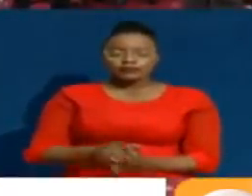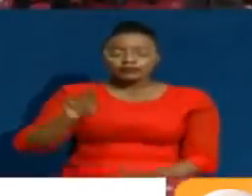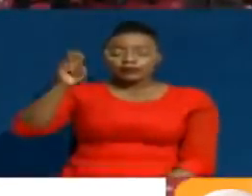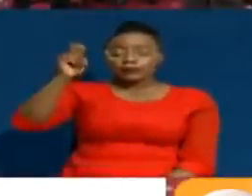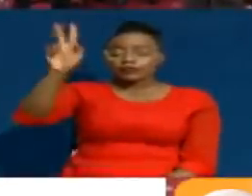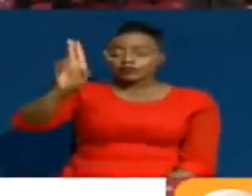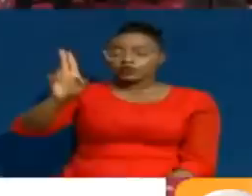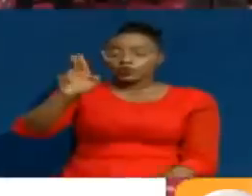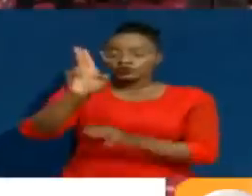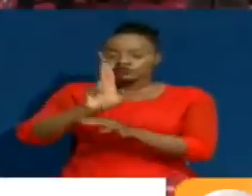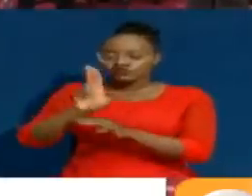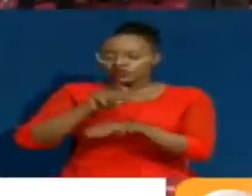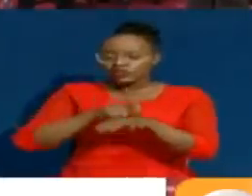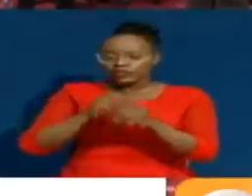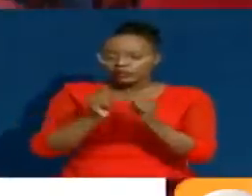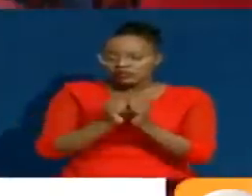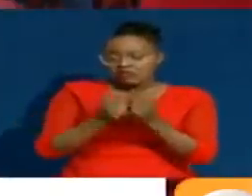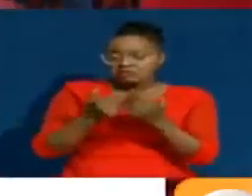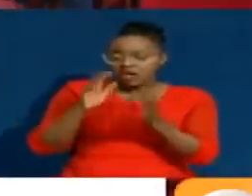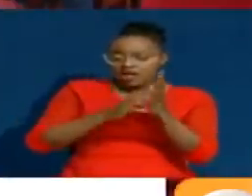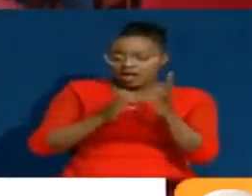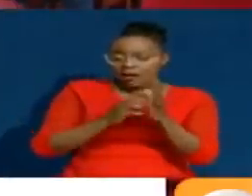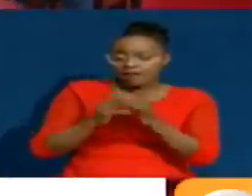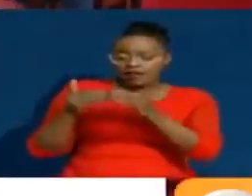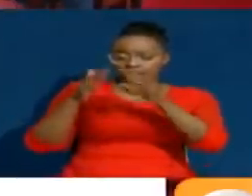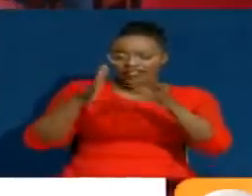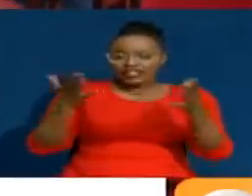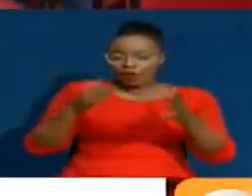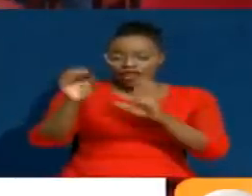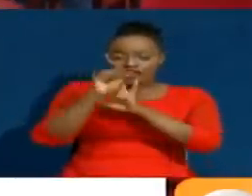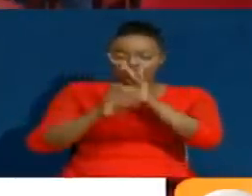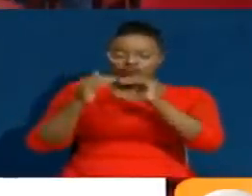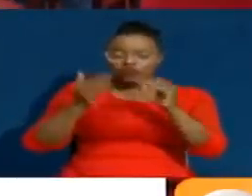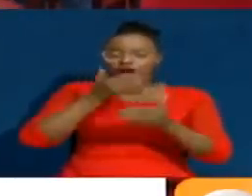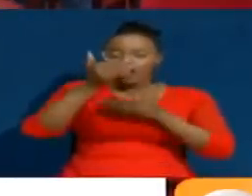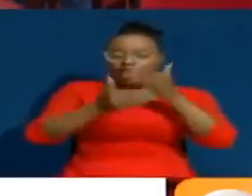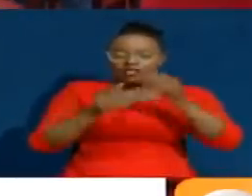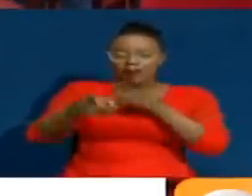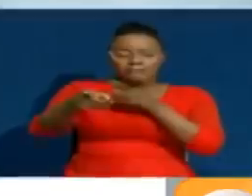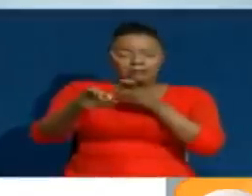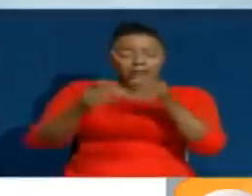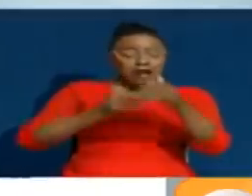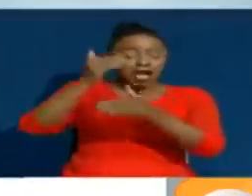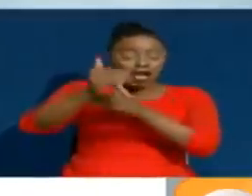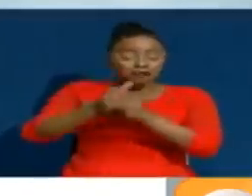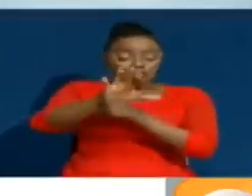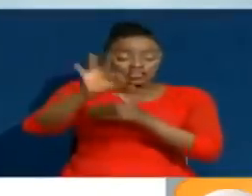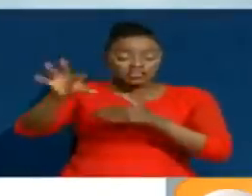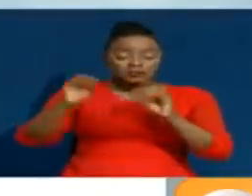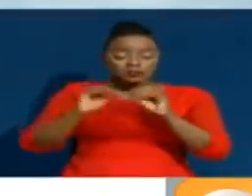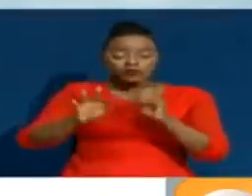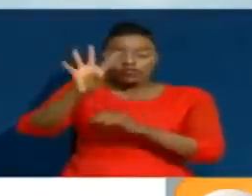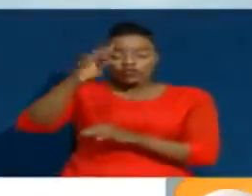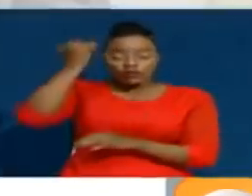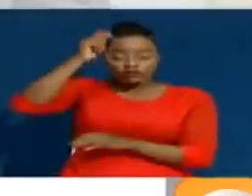Rais Uhuru Kenyatta alitumia kikao na viongozi wa eneo la Ukambani katika ikulu ya Nairobi kujibu msururu wa mashambulizi baada ya kukataa kuwateua majaji